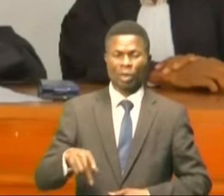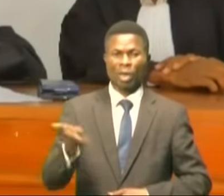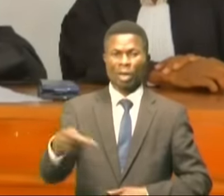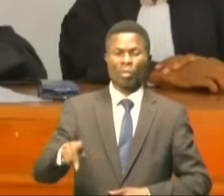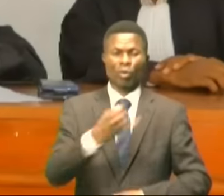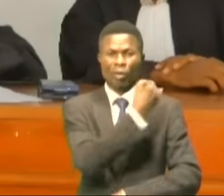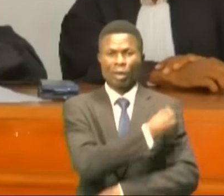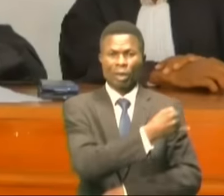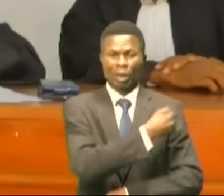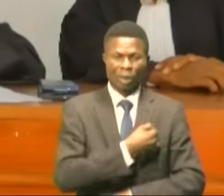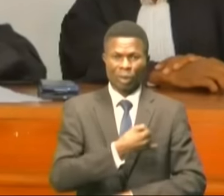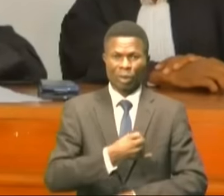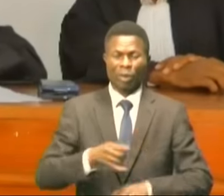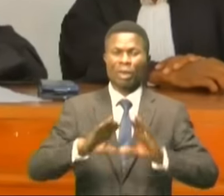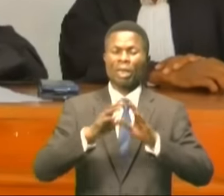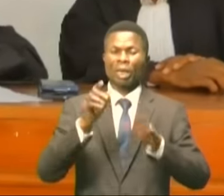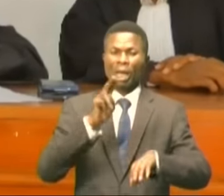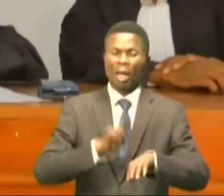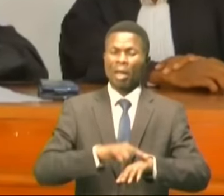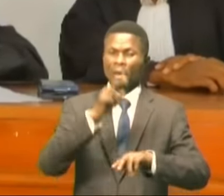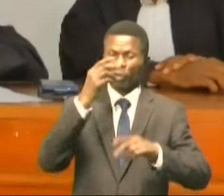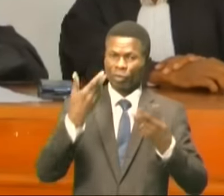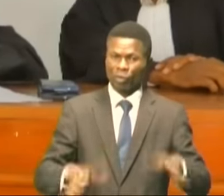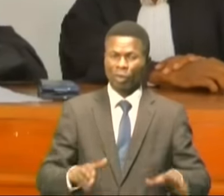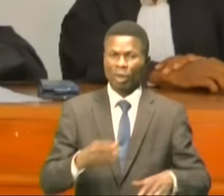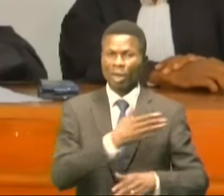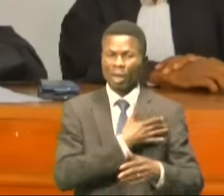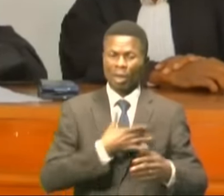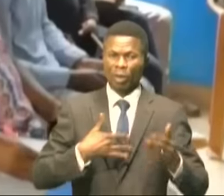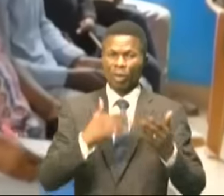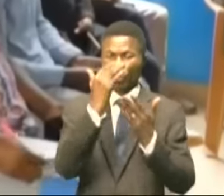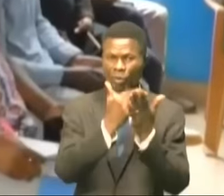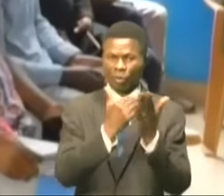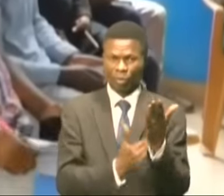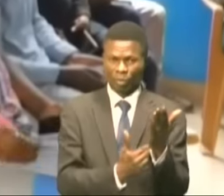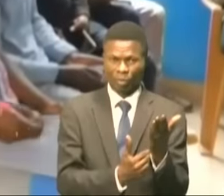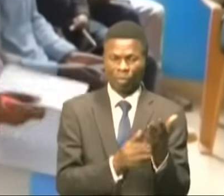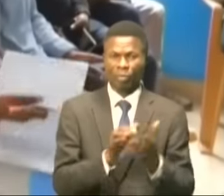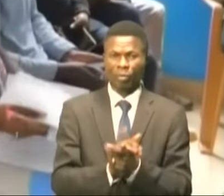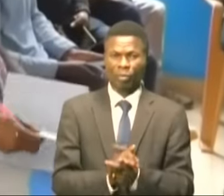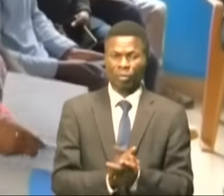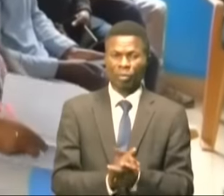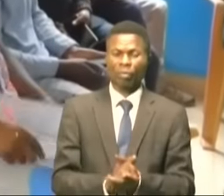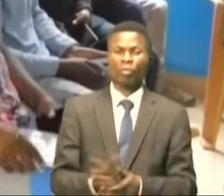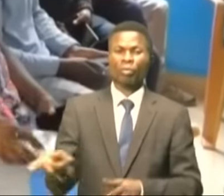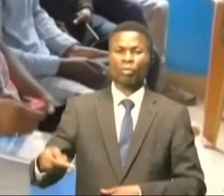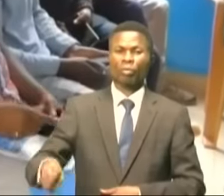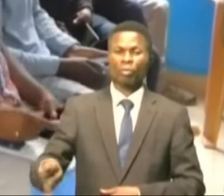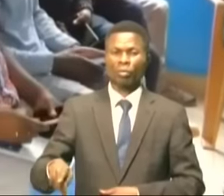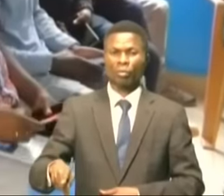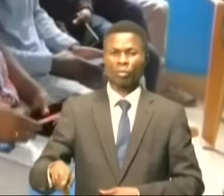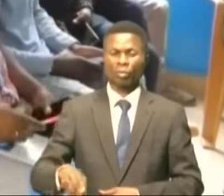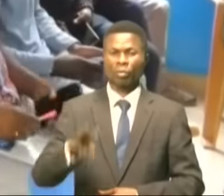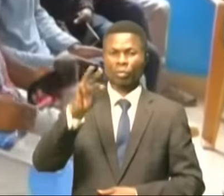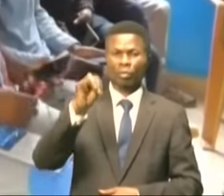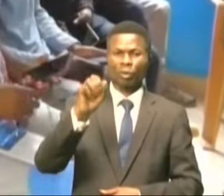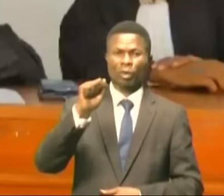de l'Ituri à titre définitif les personnes ci-après. Circonscription électorale de